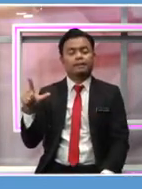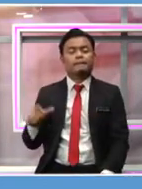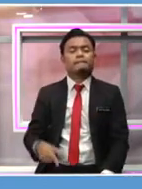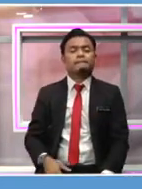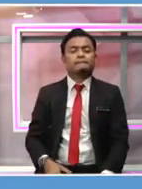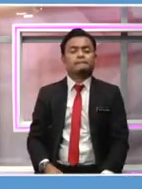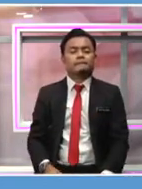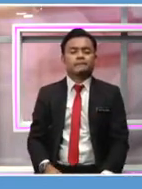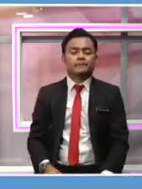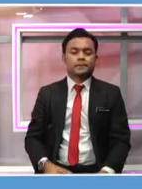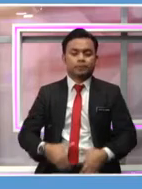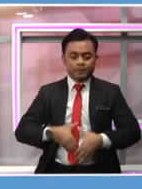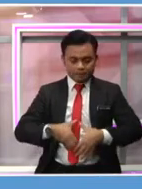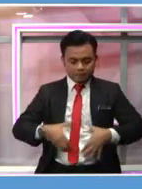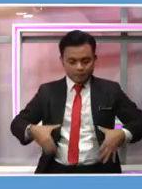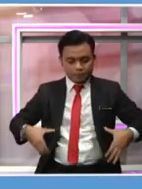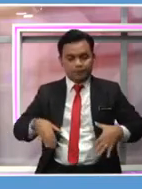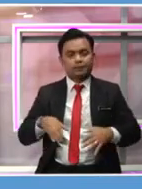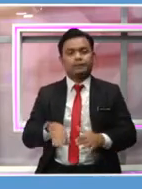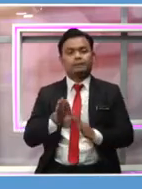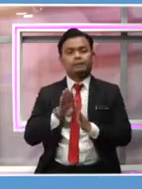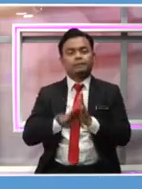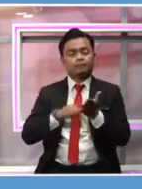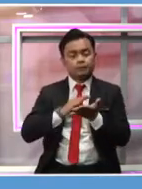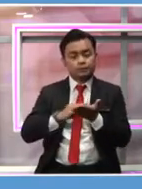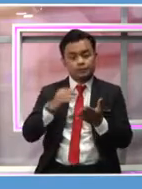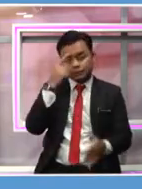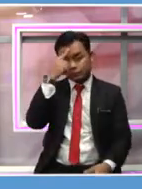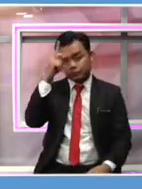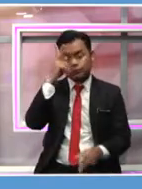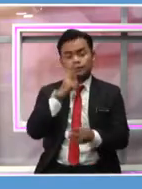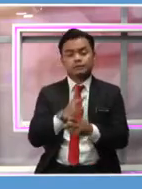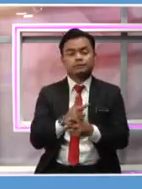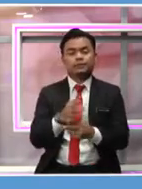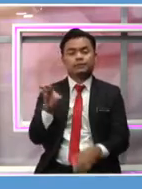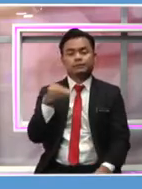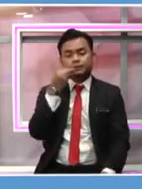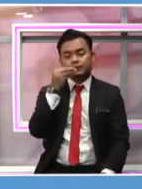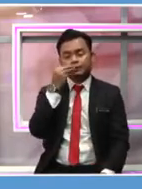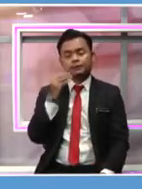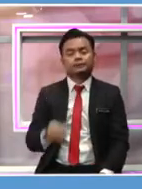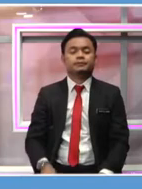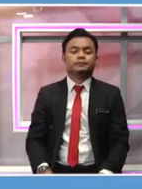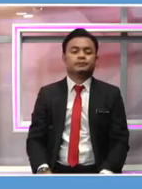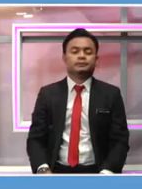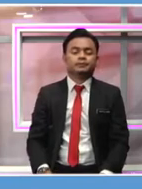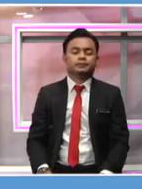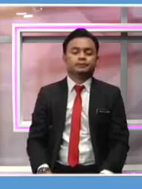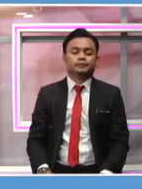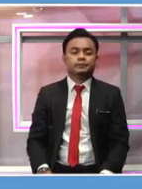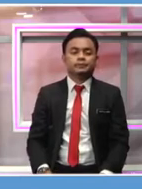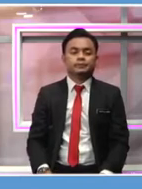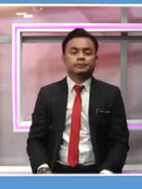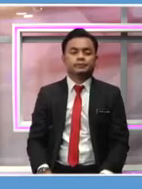sebagai tempat menyimpan makanan jadi cek guna Nisa dan anak cube membaca dengan jelas